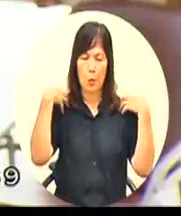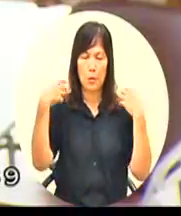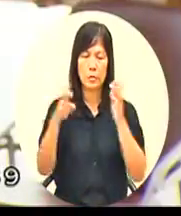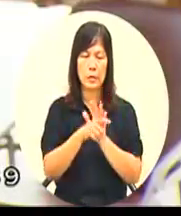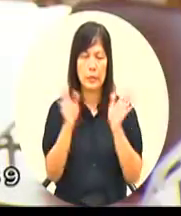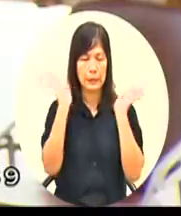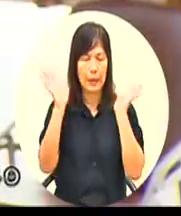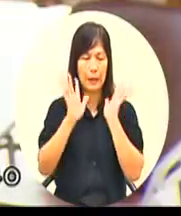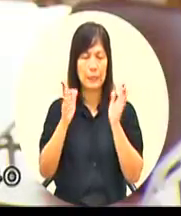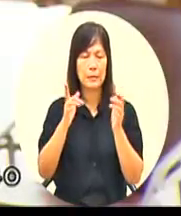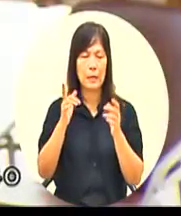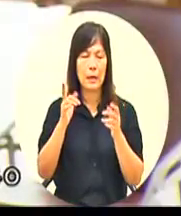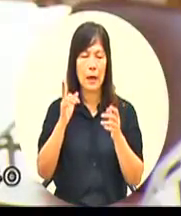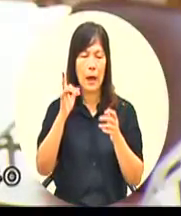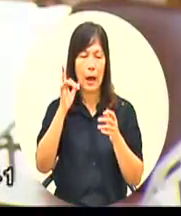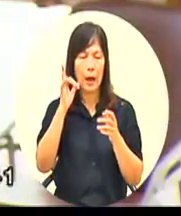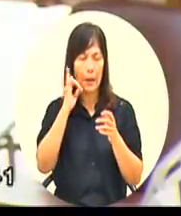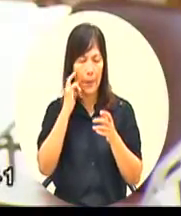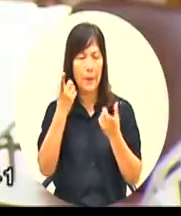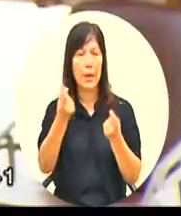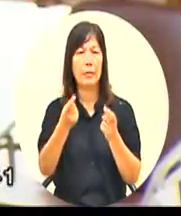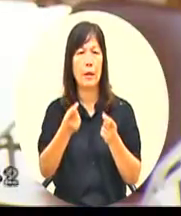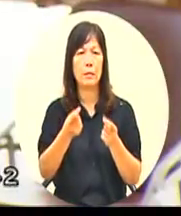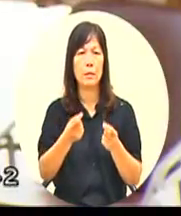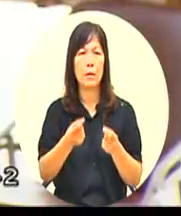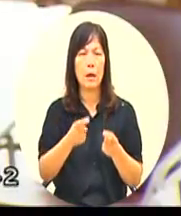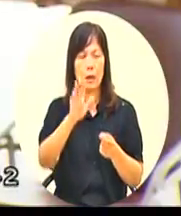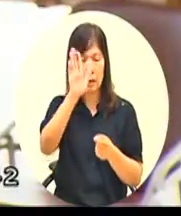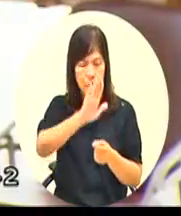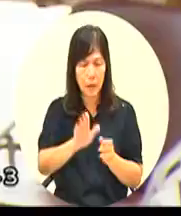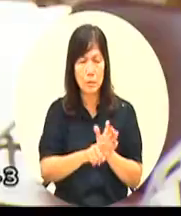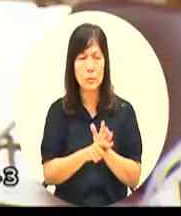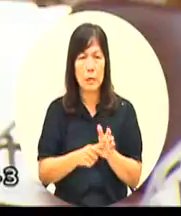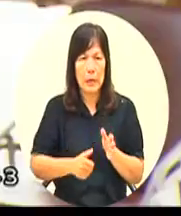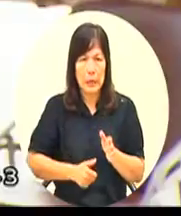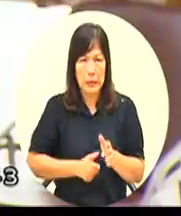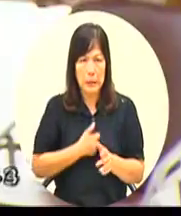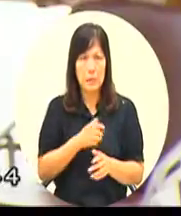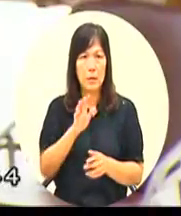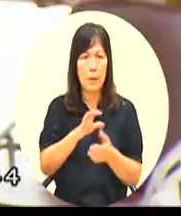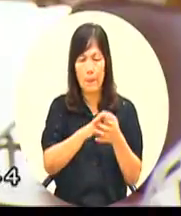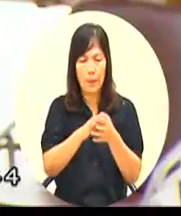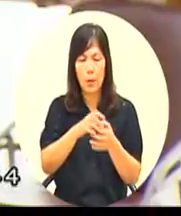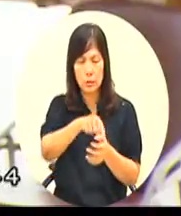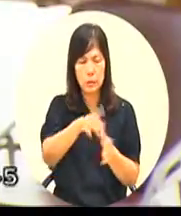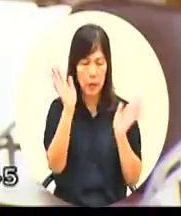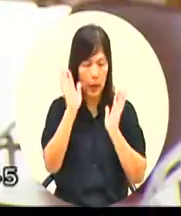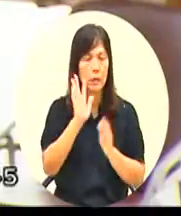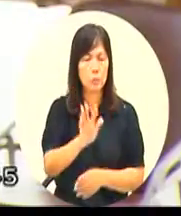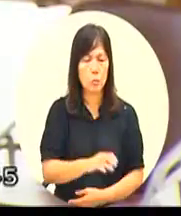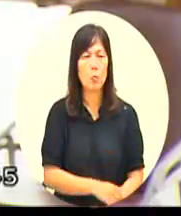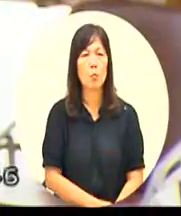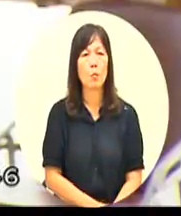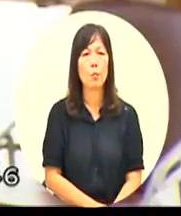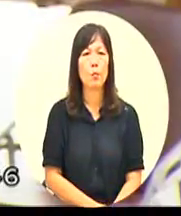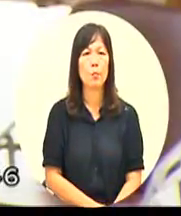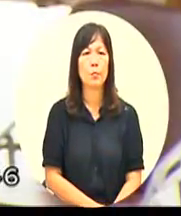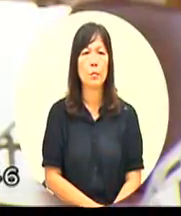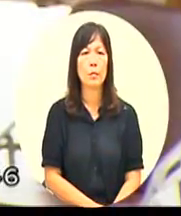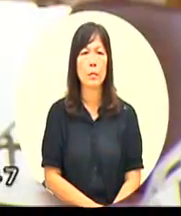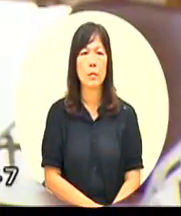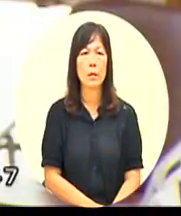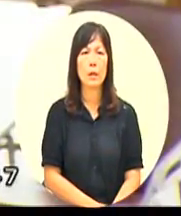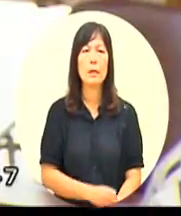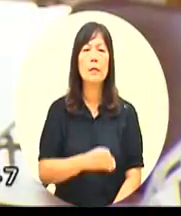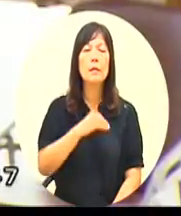的那种心情、那种态度来真正去关心他们，所以等一下